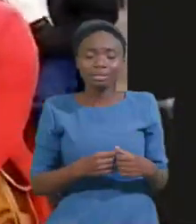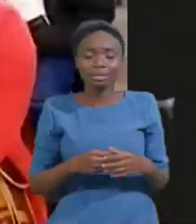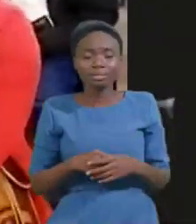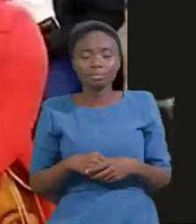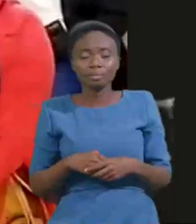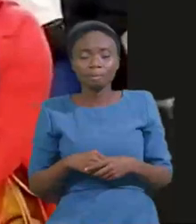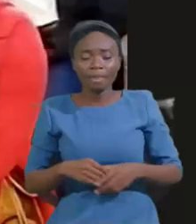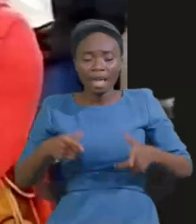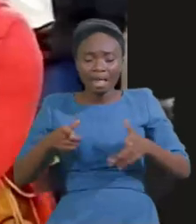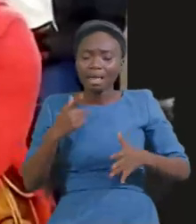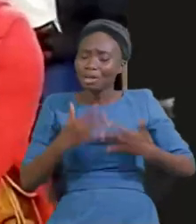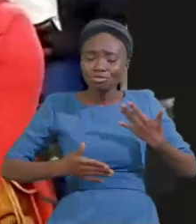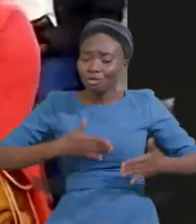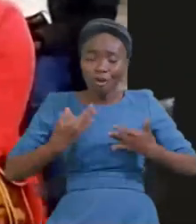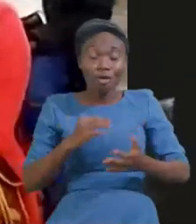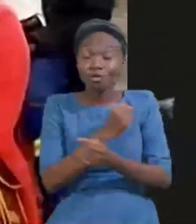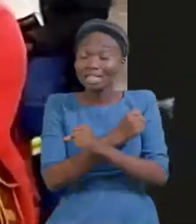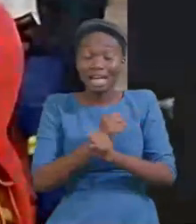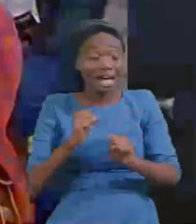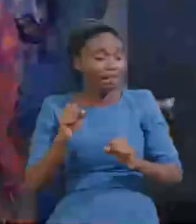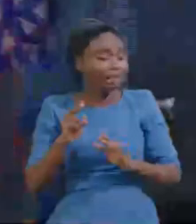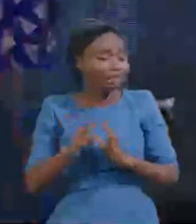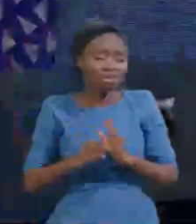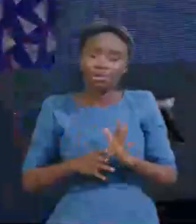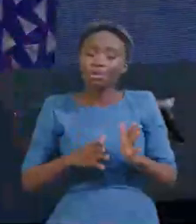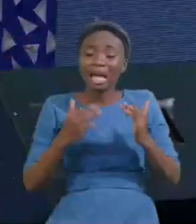Et que la paix de Dieu règne dans leur cœur.